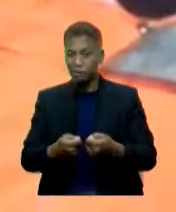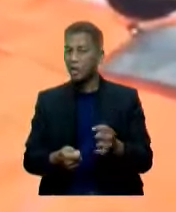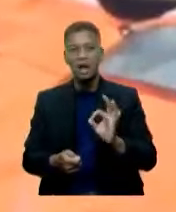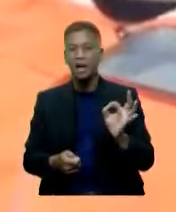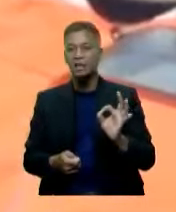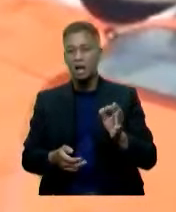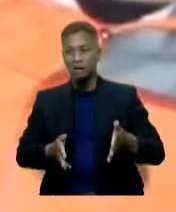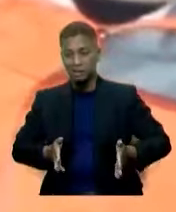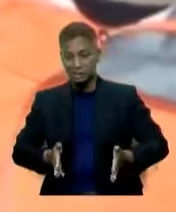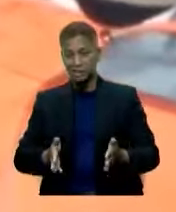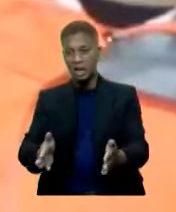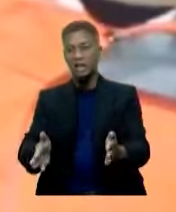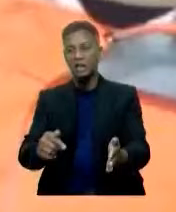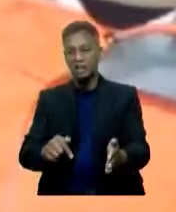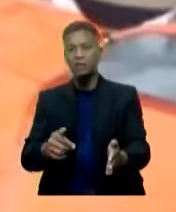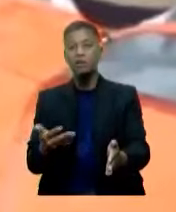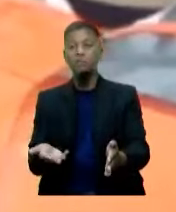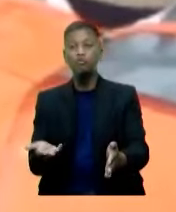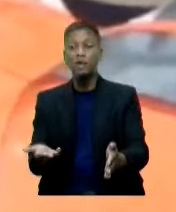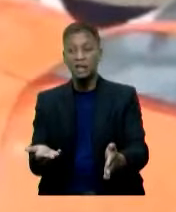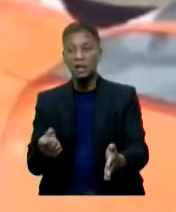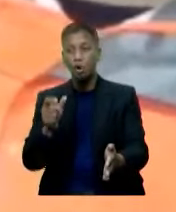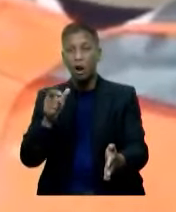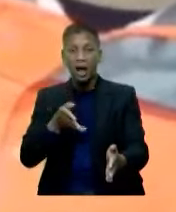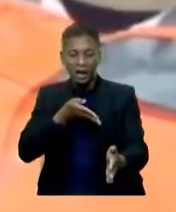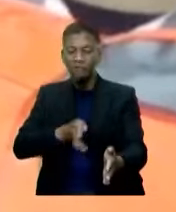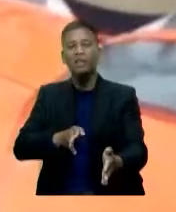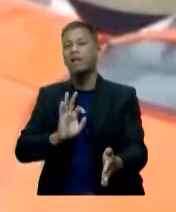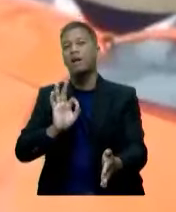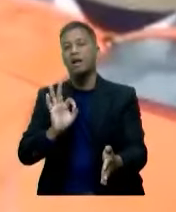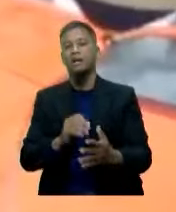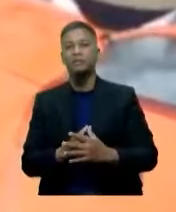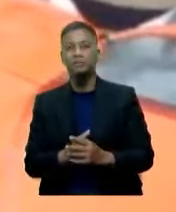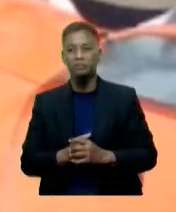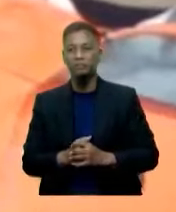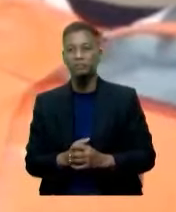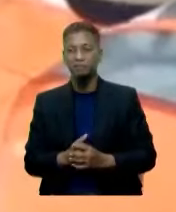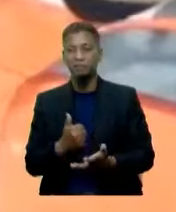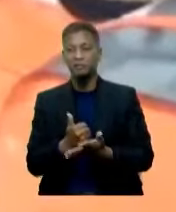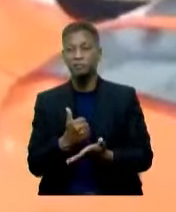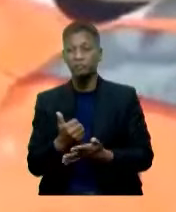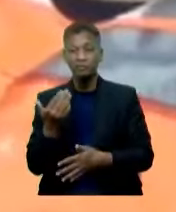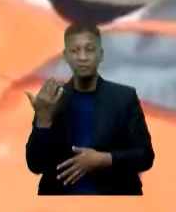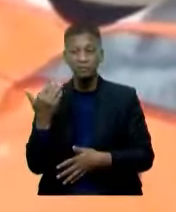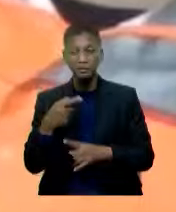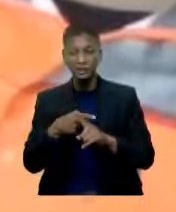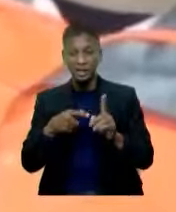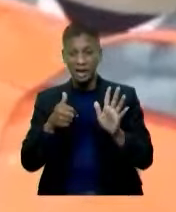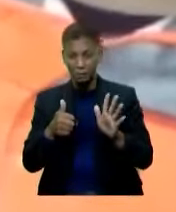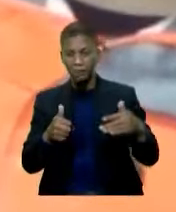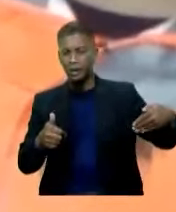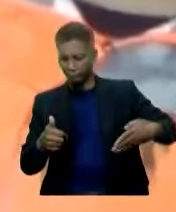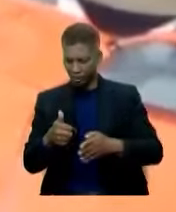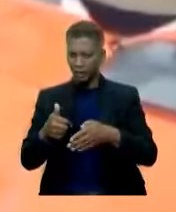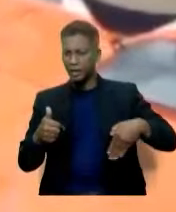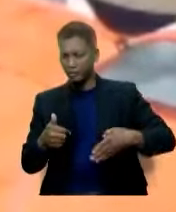tadi masih tidak ada kendaraan yang lewat. Ini juga kebetulan ya, saya tadi 6:30 lewat jalur sini, memang kondisinya